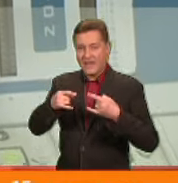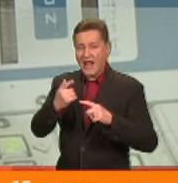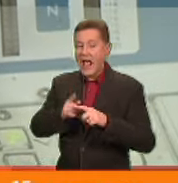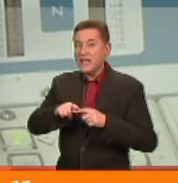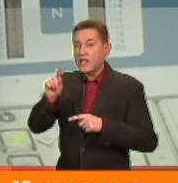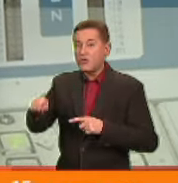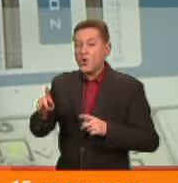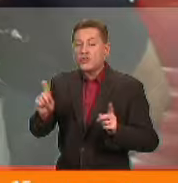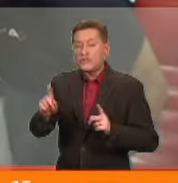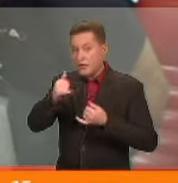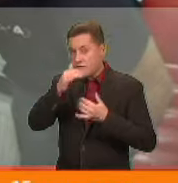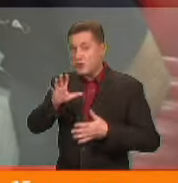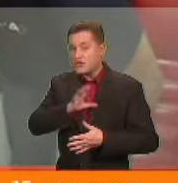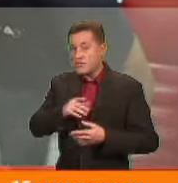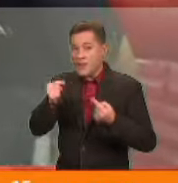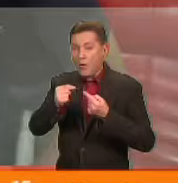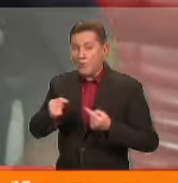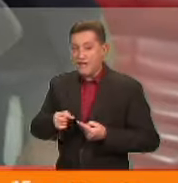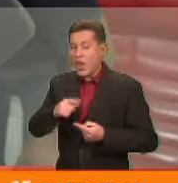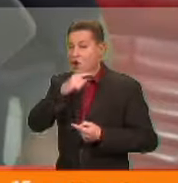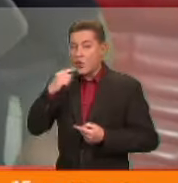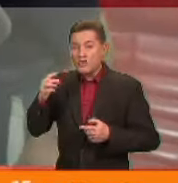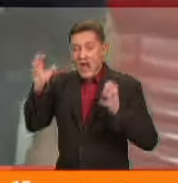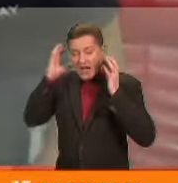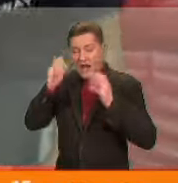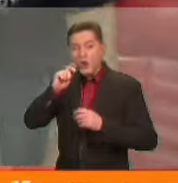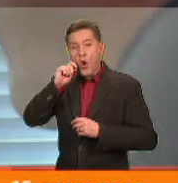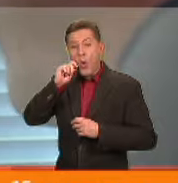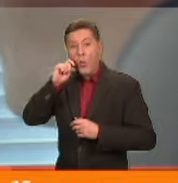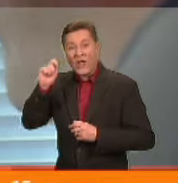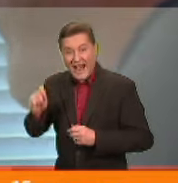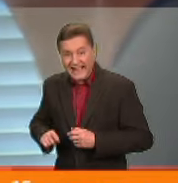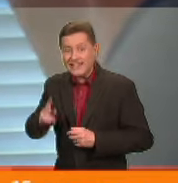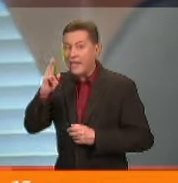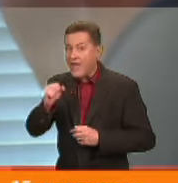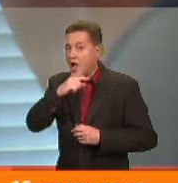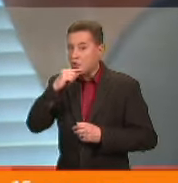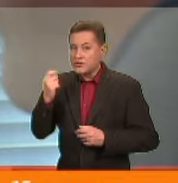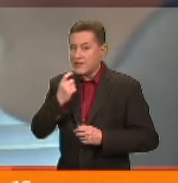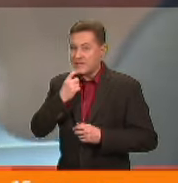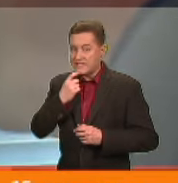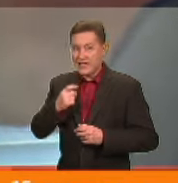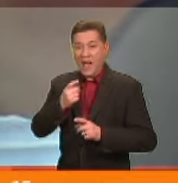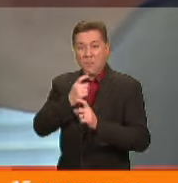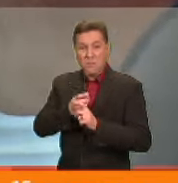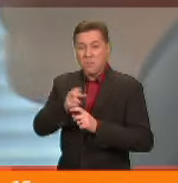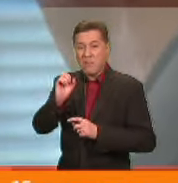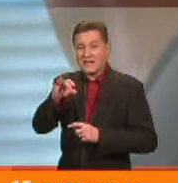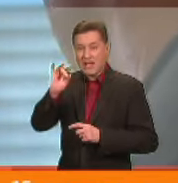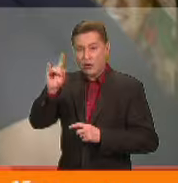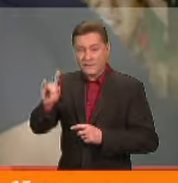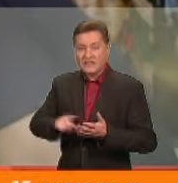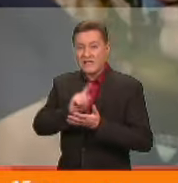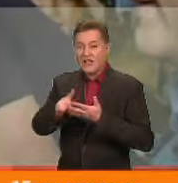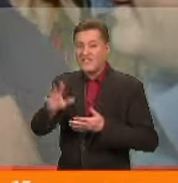чего не может быть по определению. Русское радио «Украина» на русском языке. По идее, бандеровцы давно должны были всех пересажать на